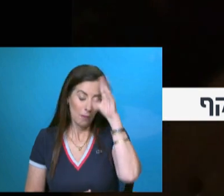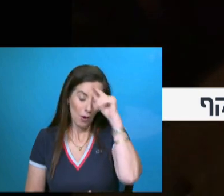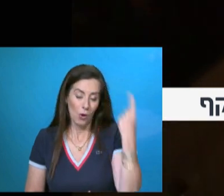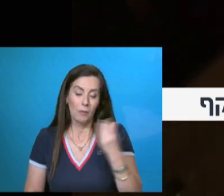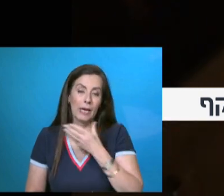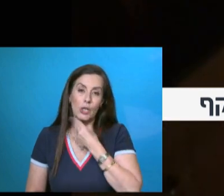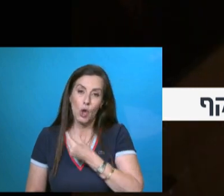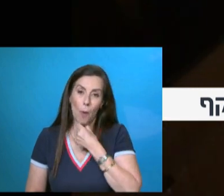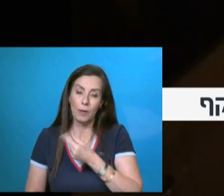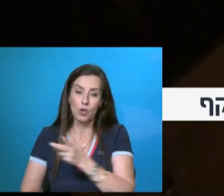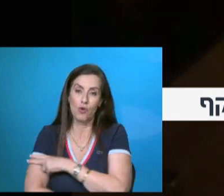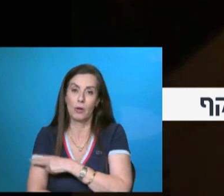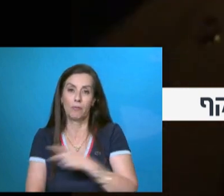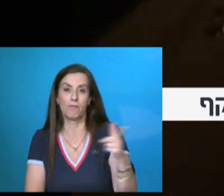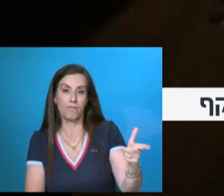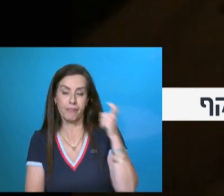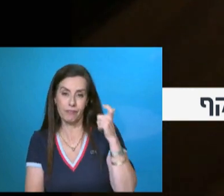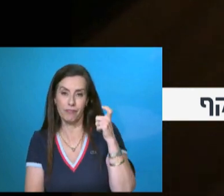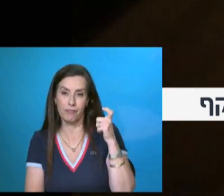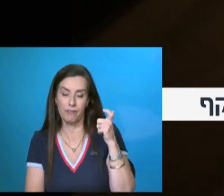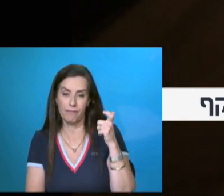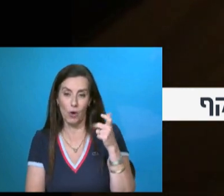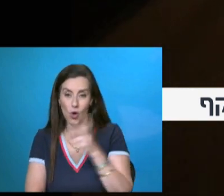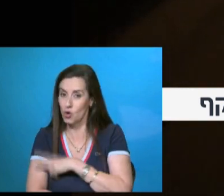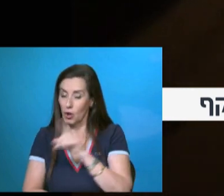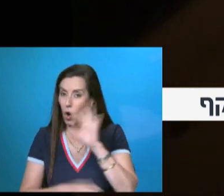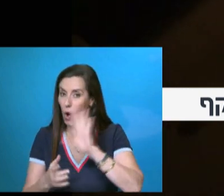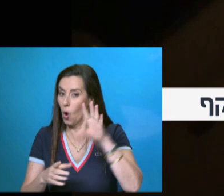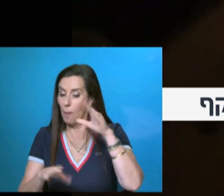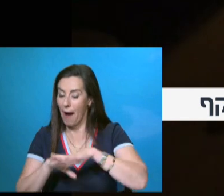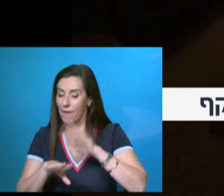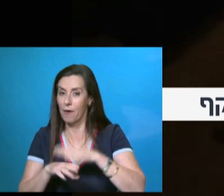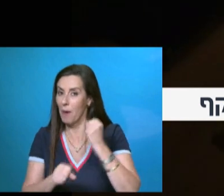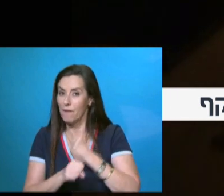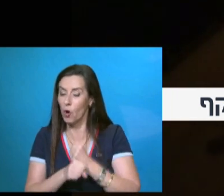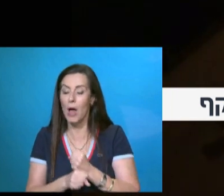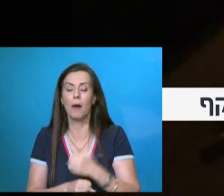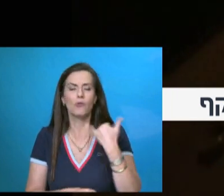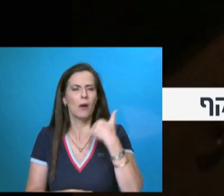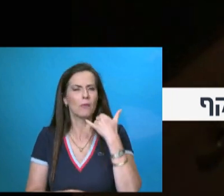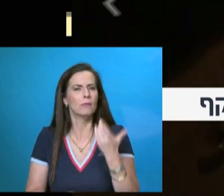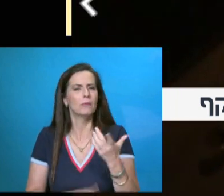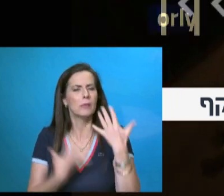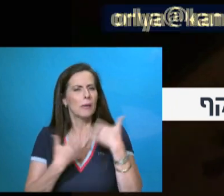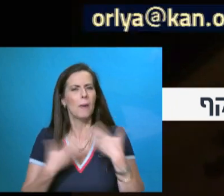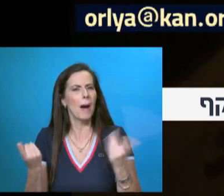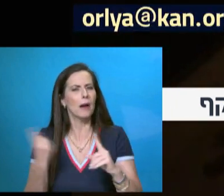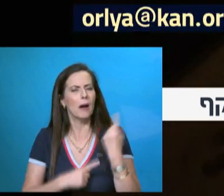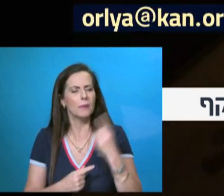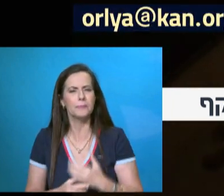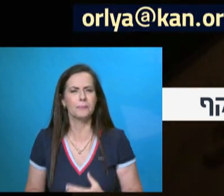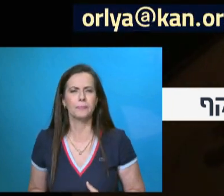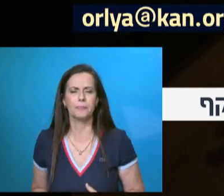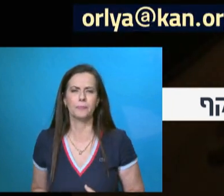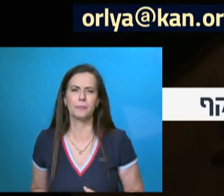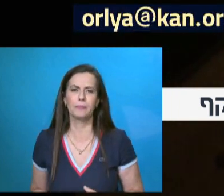בידי שוטר, שוטר שלא היה בתפקיד באותו זמן. אורלי אלקלעי על קו הטלפון עם פרטים נוספים מהחקירה הראשונית. אורלי, מה